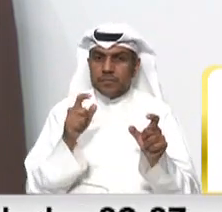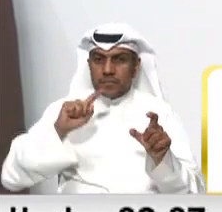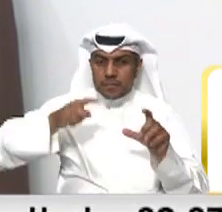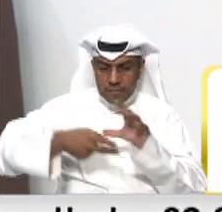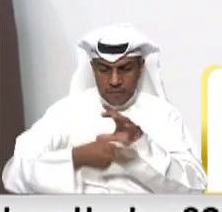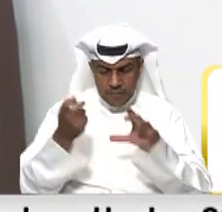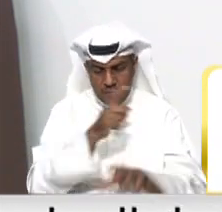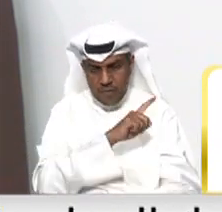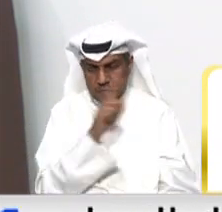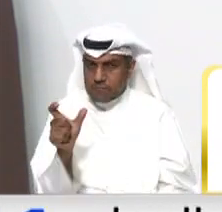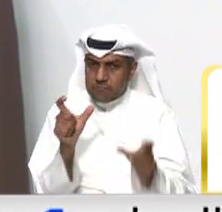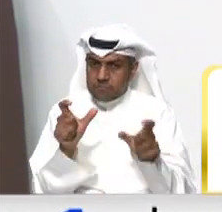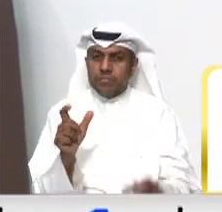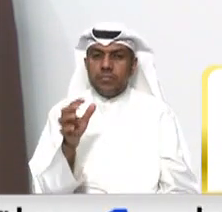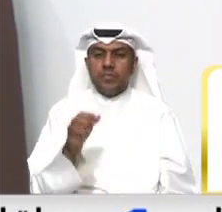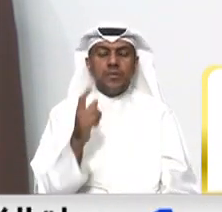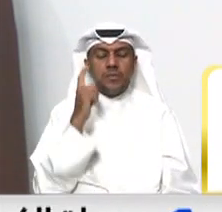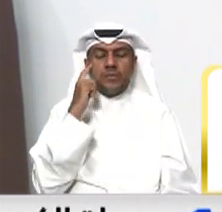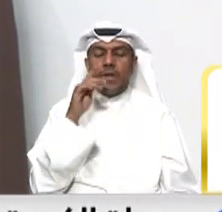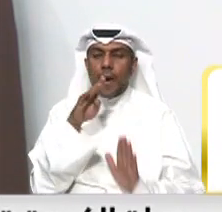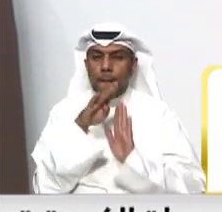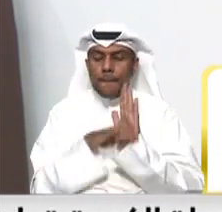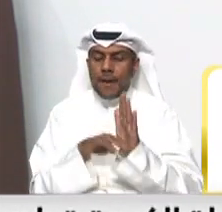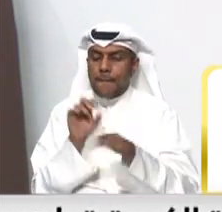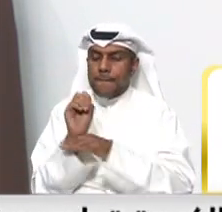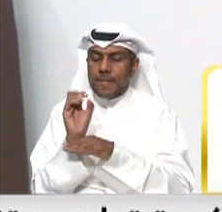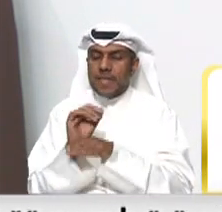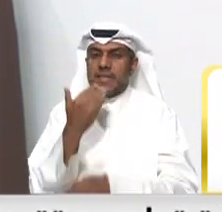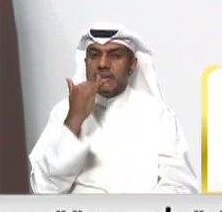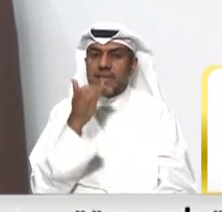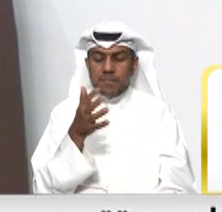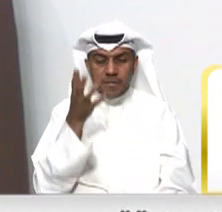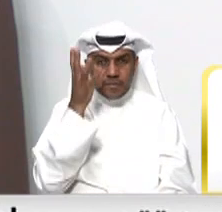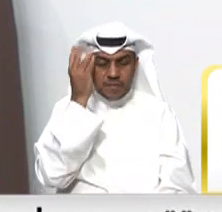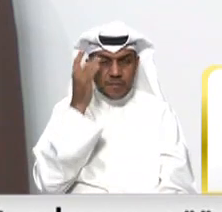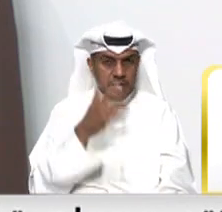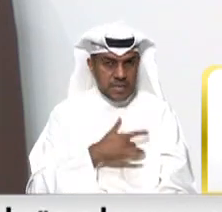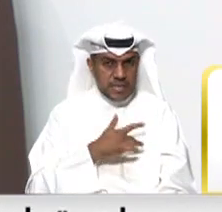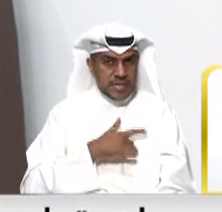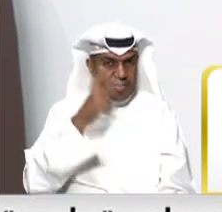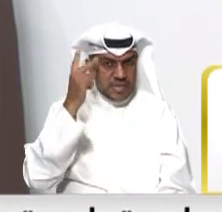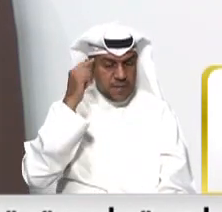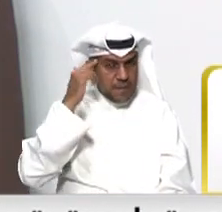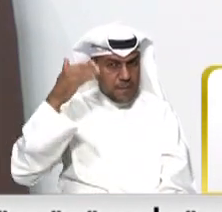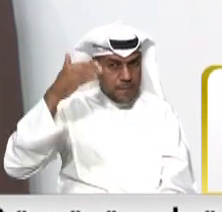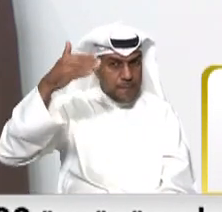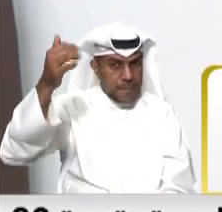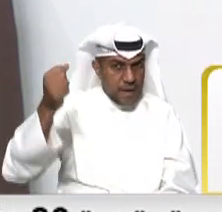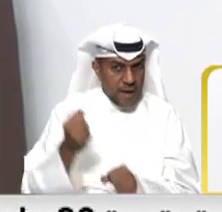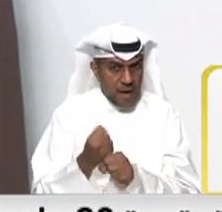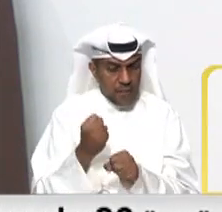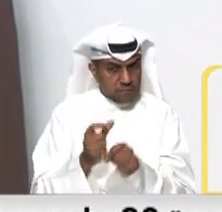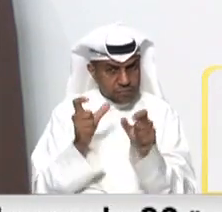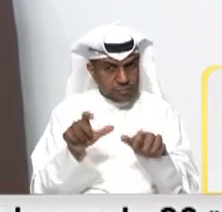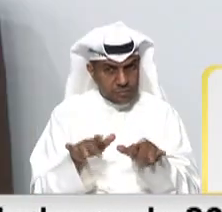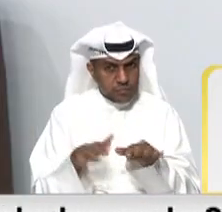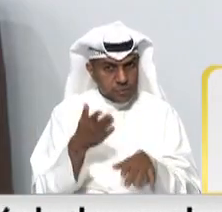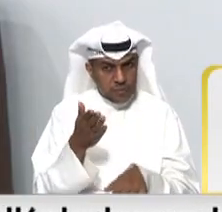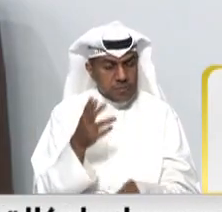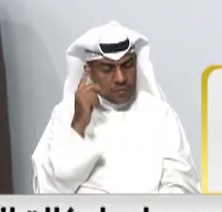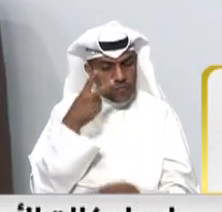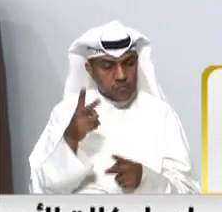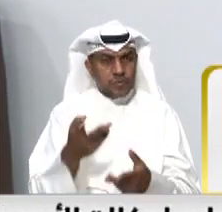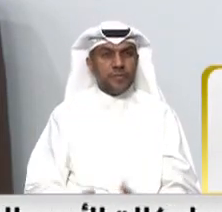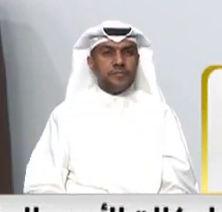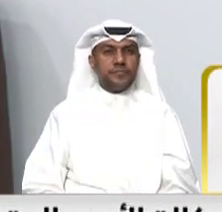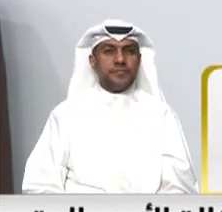البرنامج اليوم هو برنامج خاص في الشباب اللي يعني ناويين لإقامة مشاريع في هذا المجال. هم